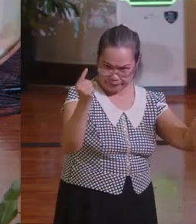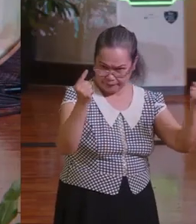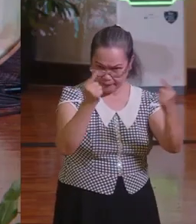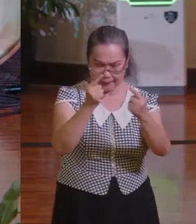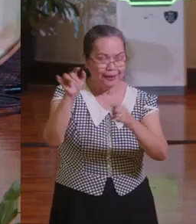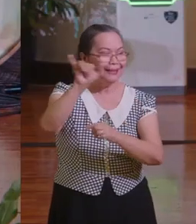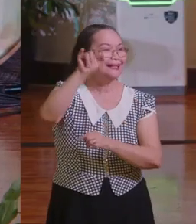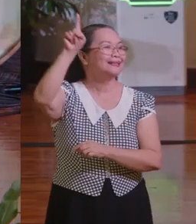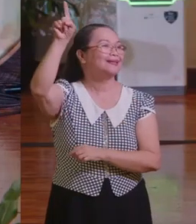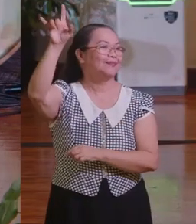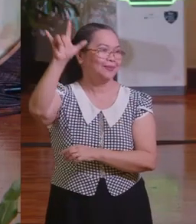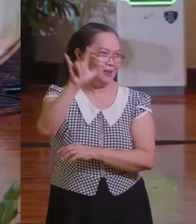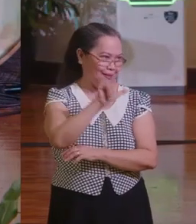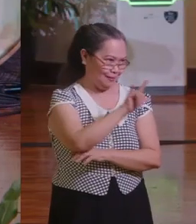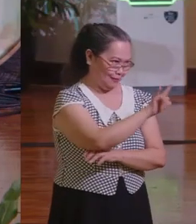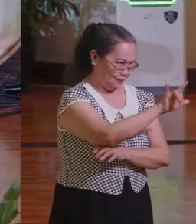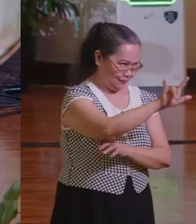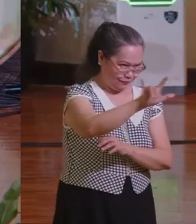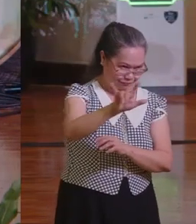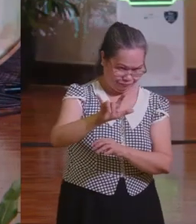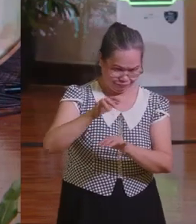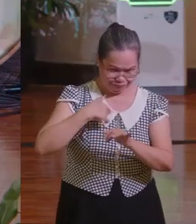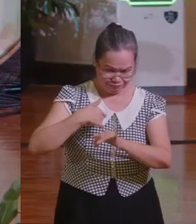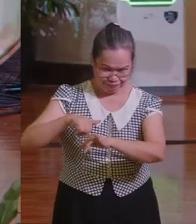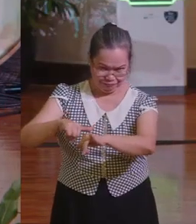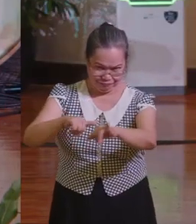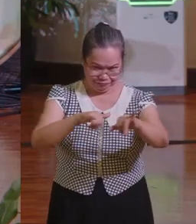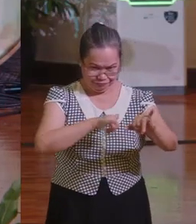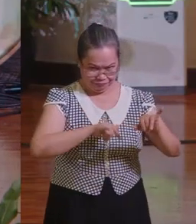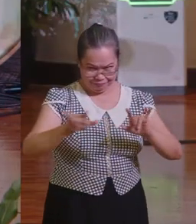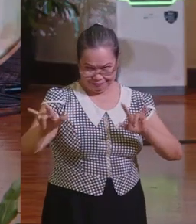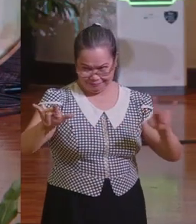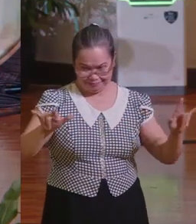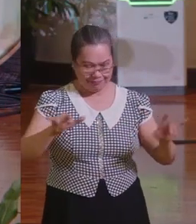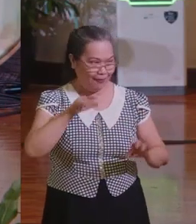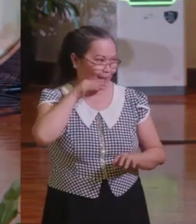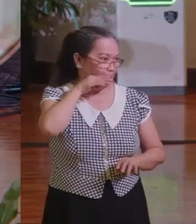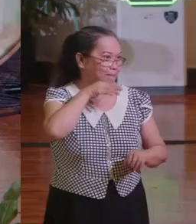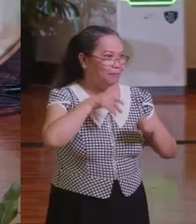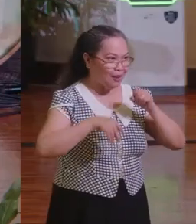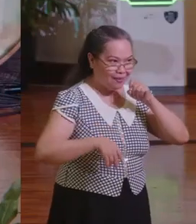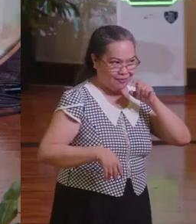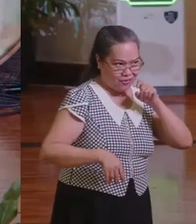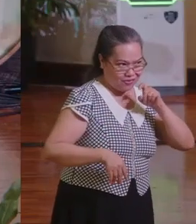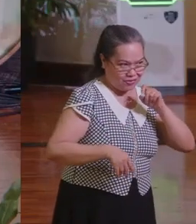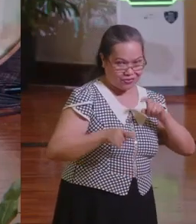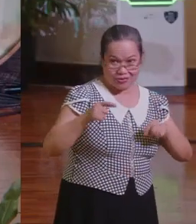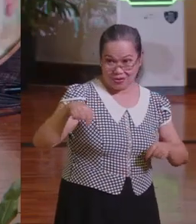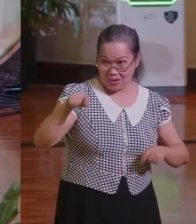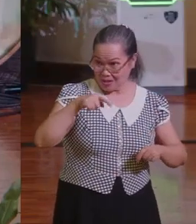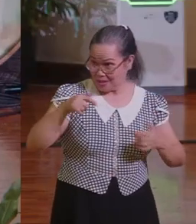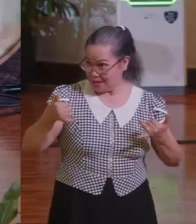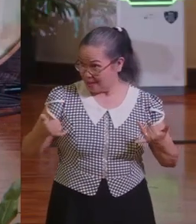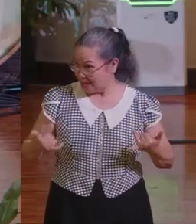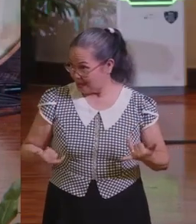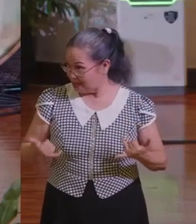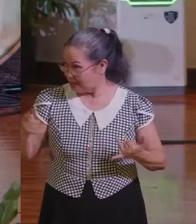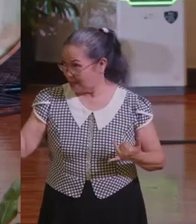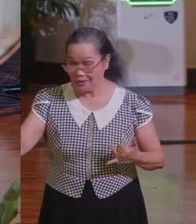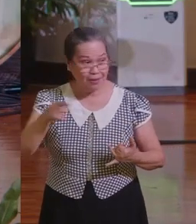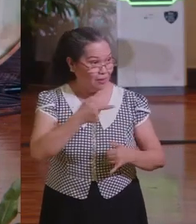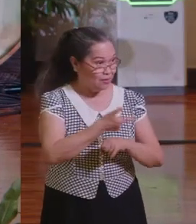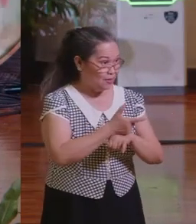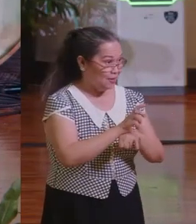you. You also are to love one another. Kayong magkakapatid. Tayong magkakapatid dito sa ating kapatiran dito